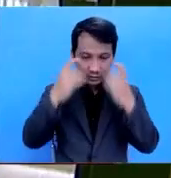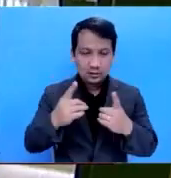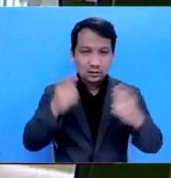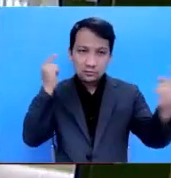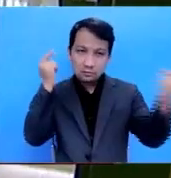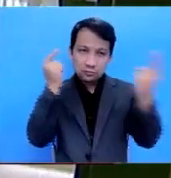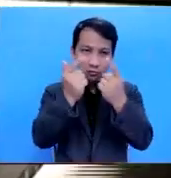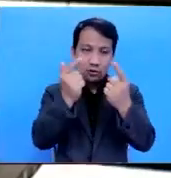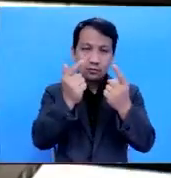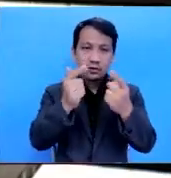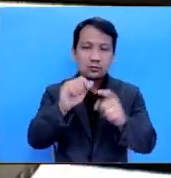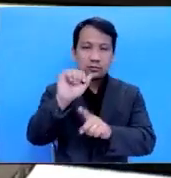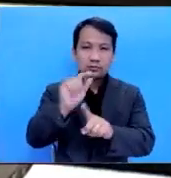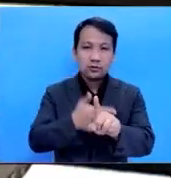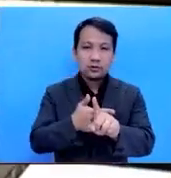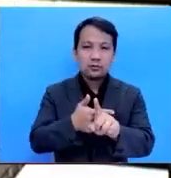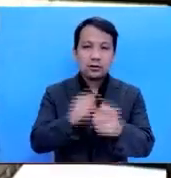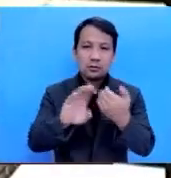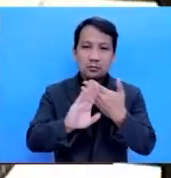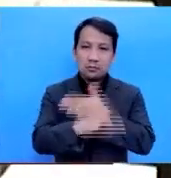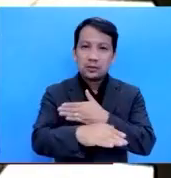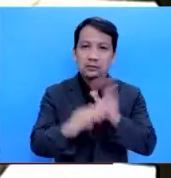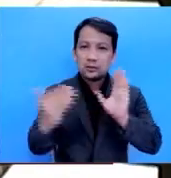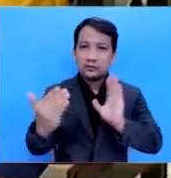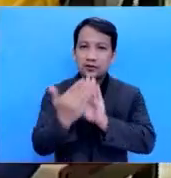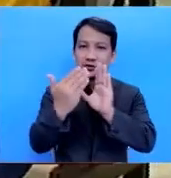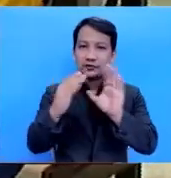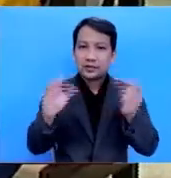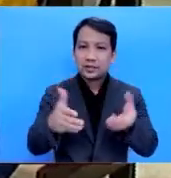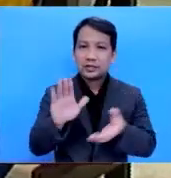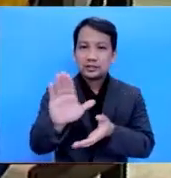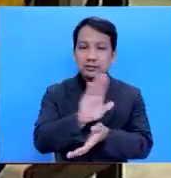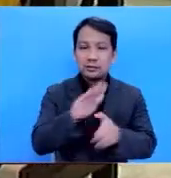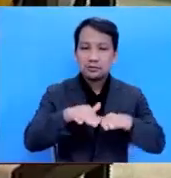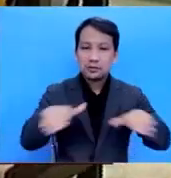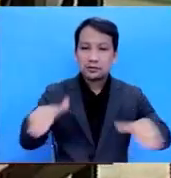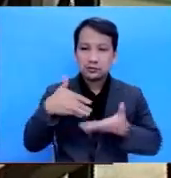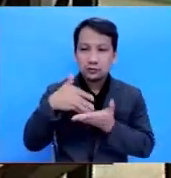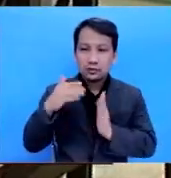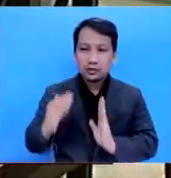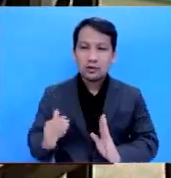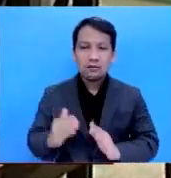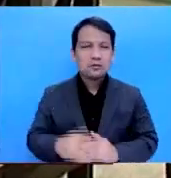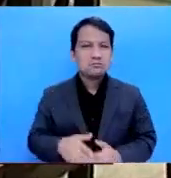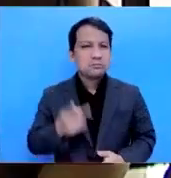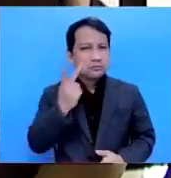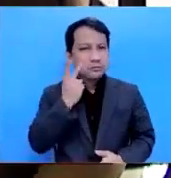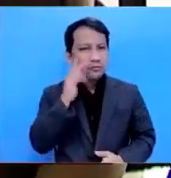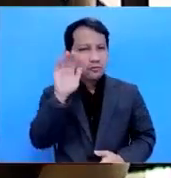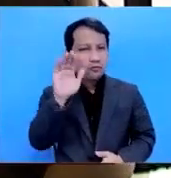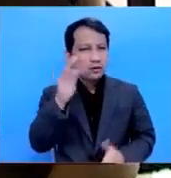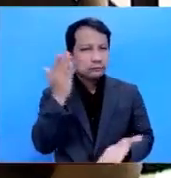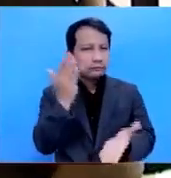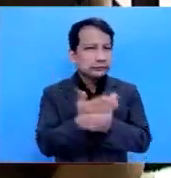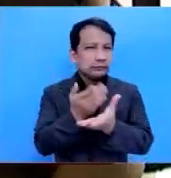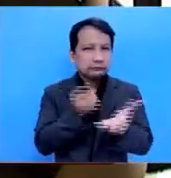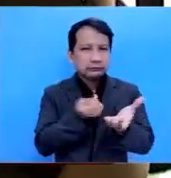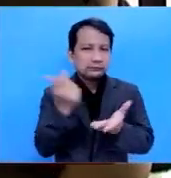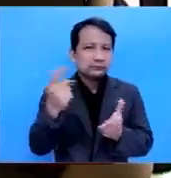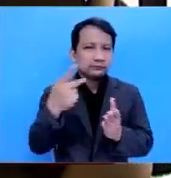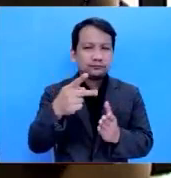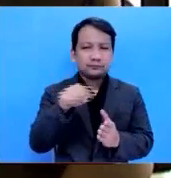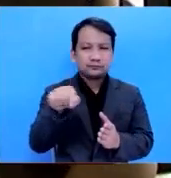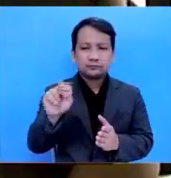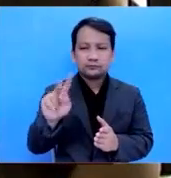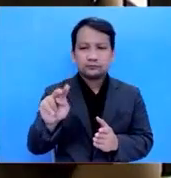sa Agosto, makabalik na sa face-to-face classes. Pinag-aaralan din nilang mga panawagang buwagin ang K-12 program. It